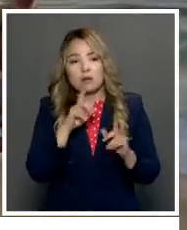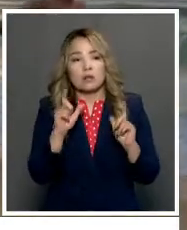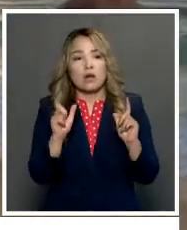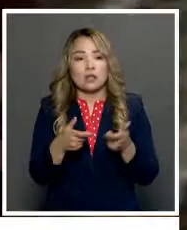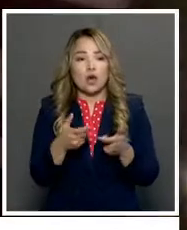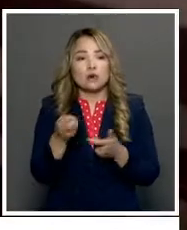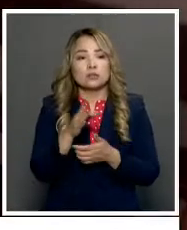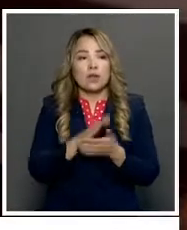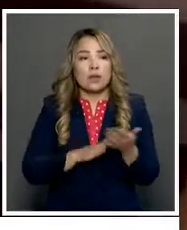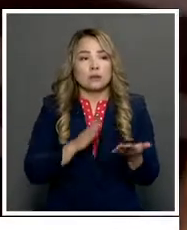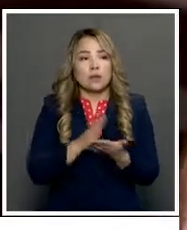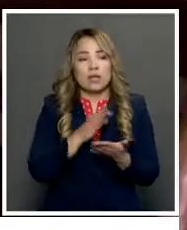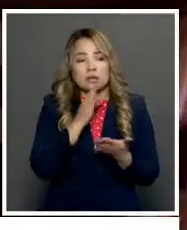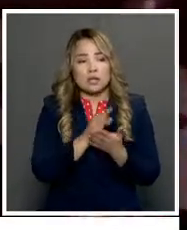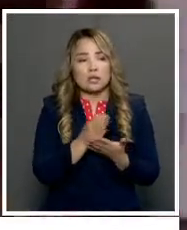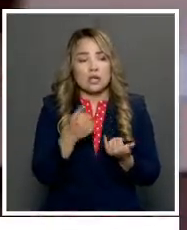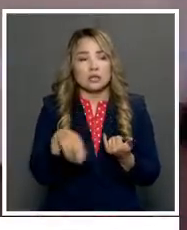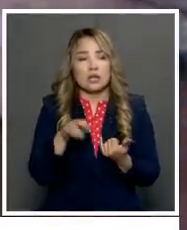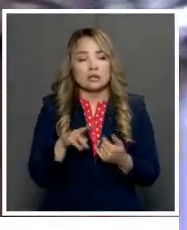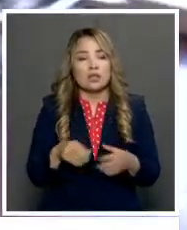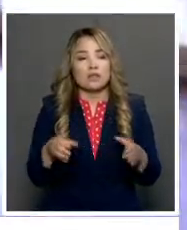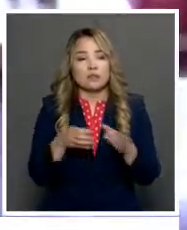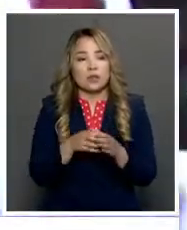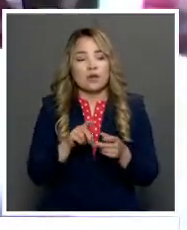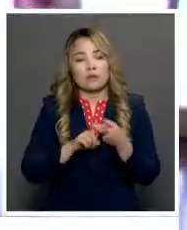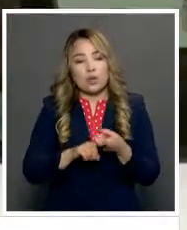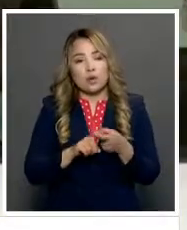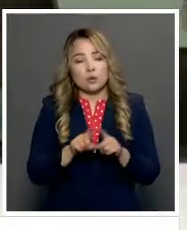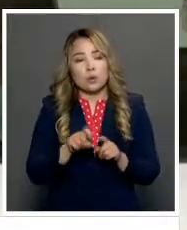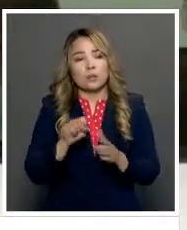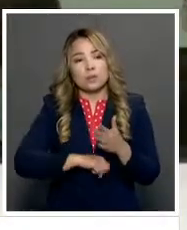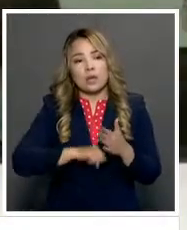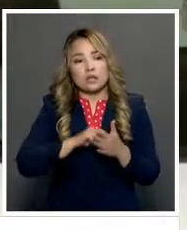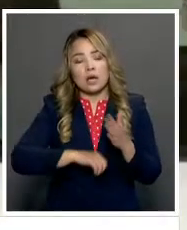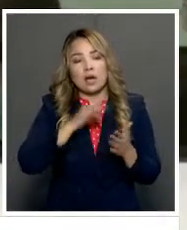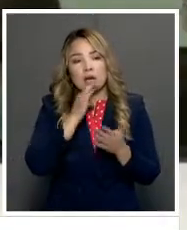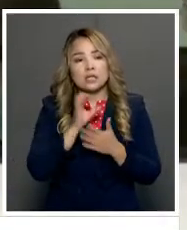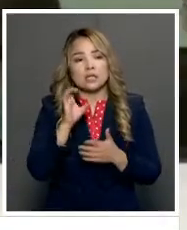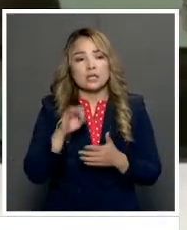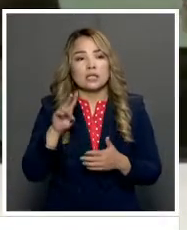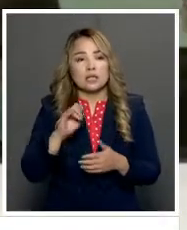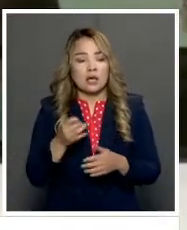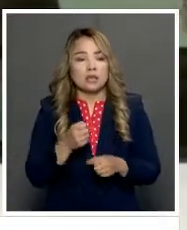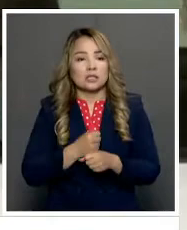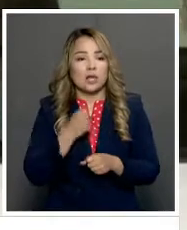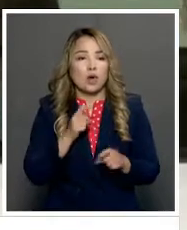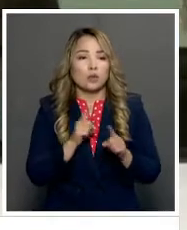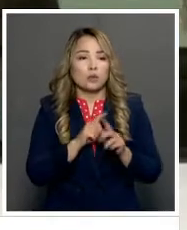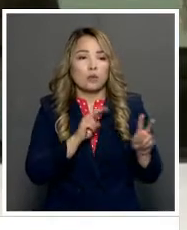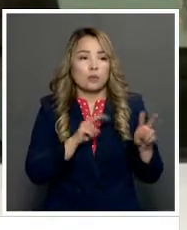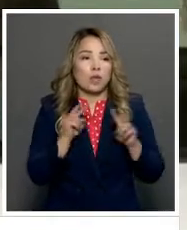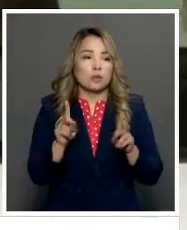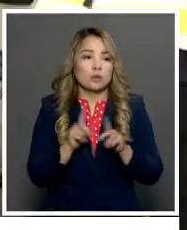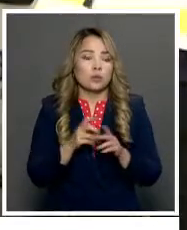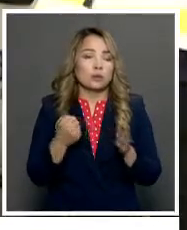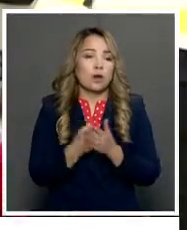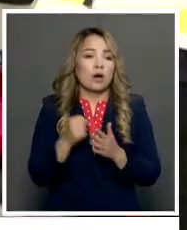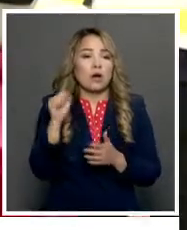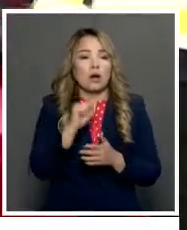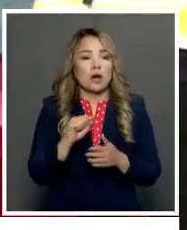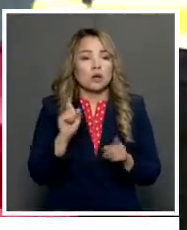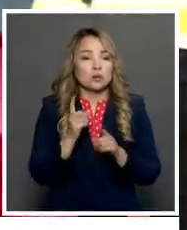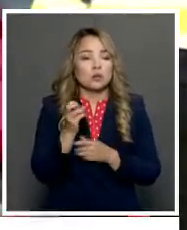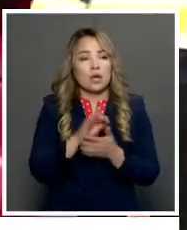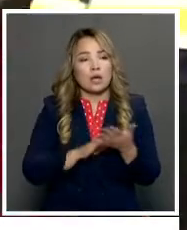мерзімі ұзартылды. Бұған елде дельта вирусының өршуі себепші. Осыған орай Сиднейде қатаң шектеу шаралары тамыздың соңына дейін жалғаспақ. Ал